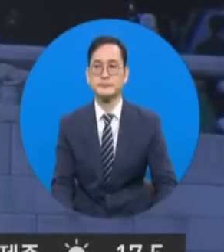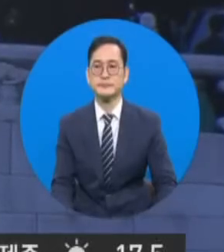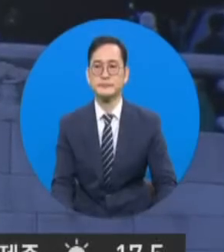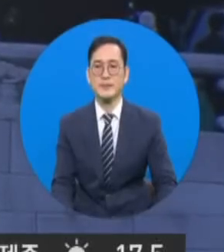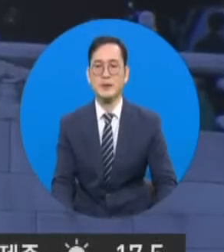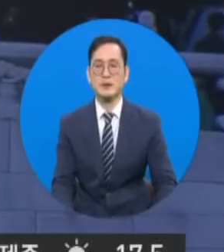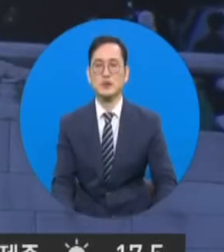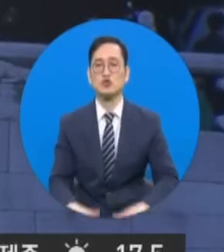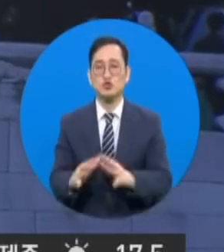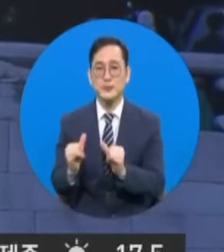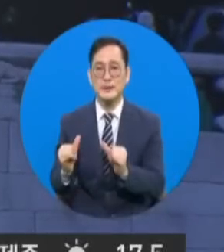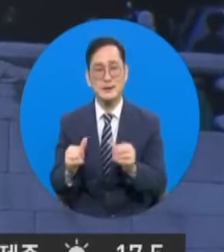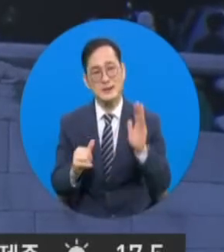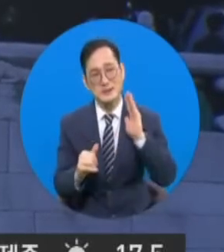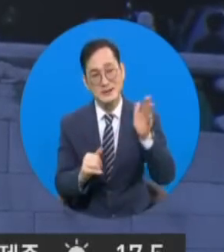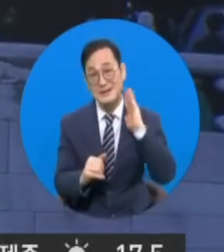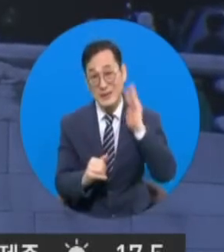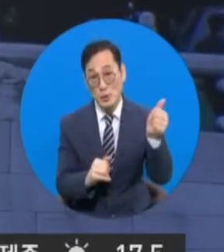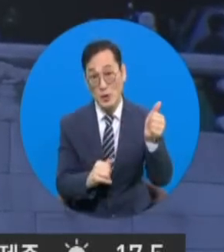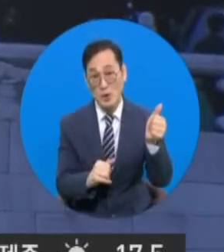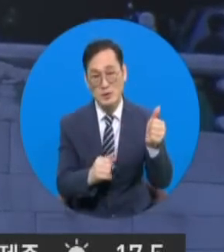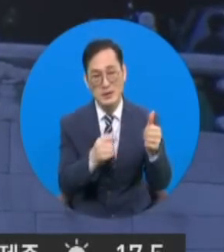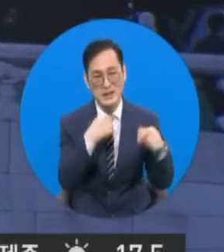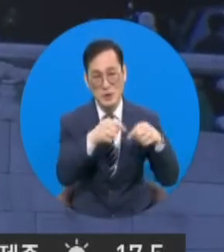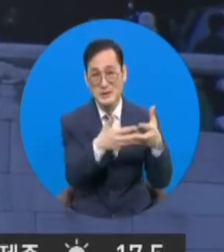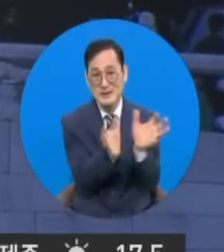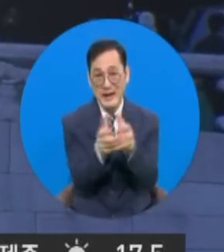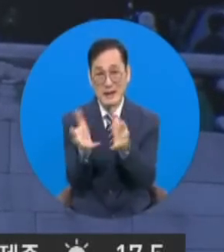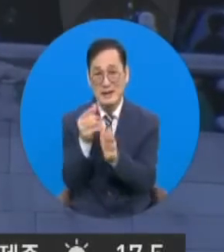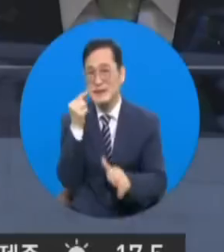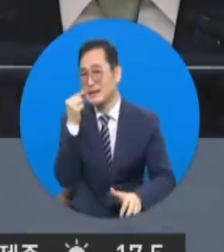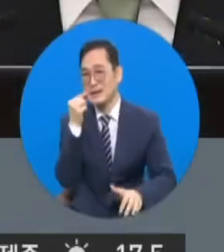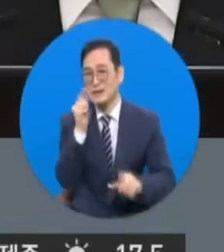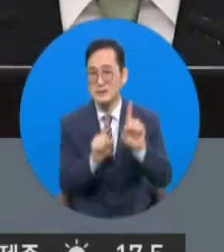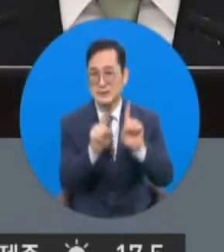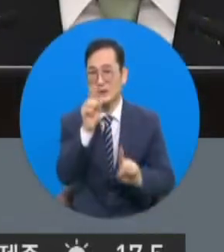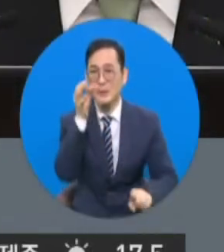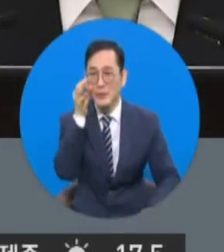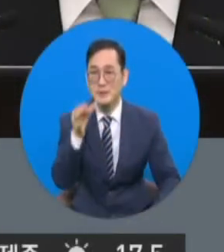여론조사 좀 살펴보겠습니다 대통령 각 정당 지지도입니다